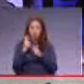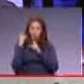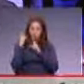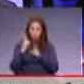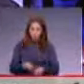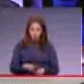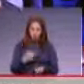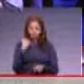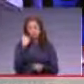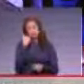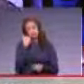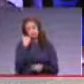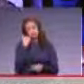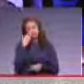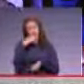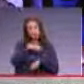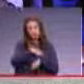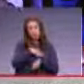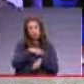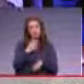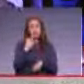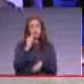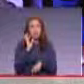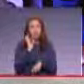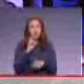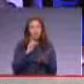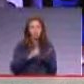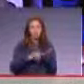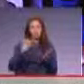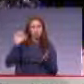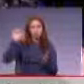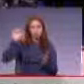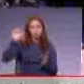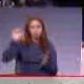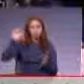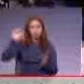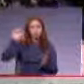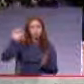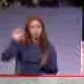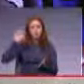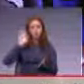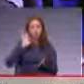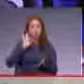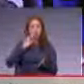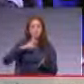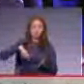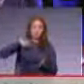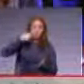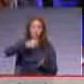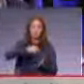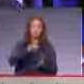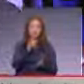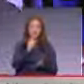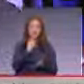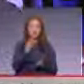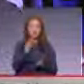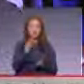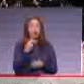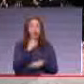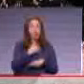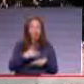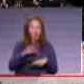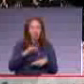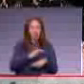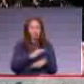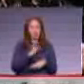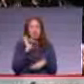كبير في جولات وبتعمليها، ويعني وحاجات كتيرة يعني أنت ما بتحبيش تتكلمي فيها، بس أنا بقولها إنها بتحصل الحقيقة.